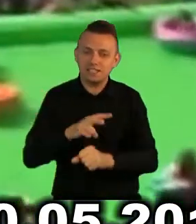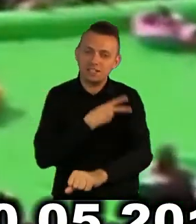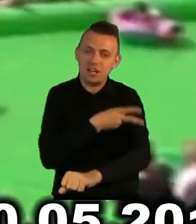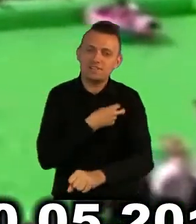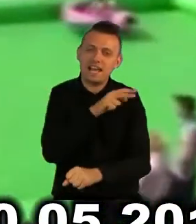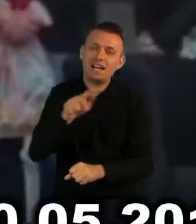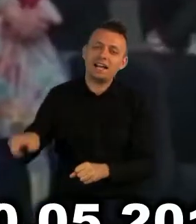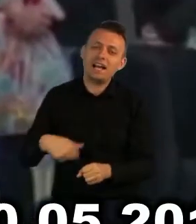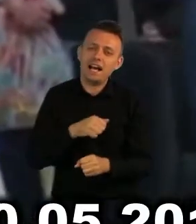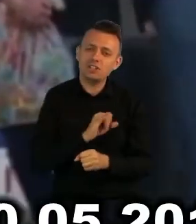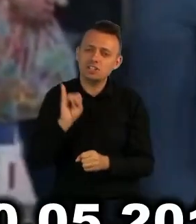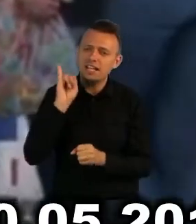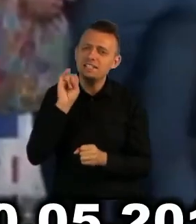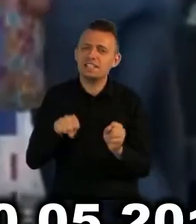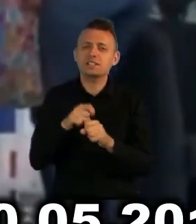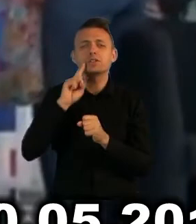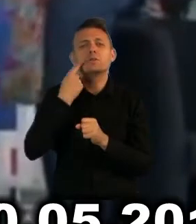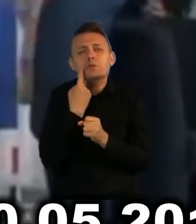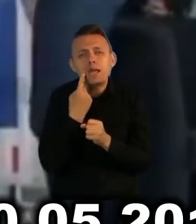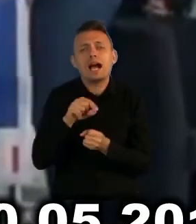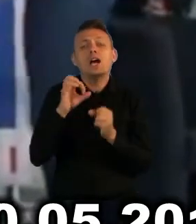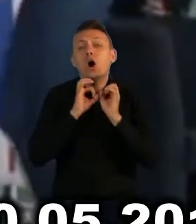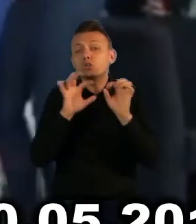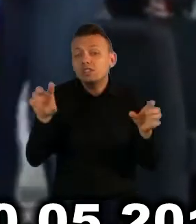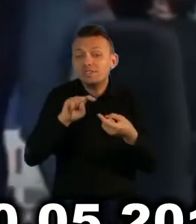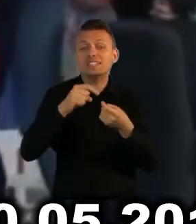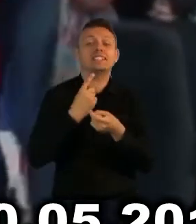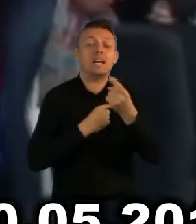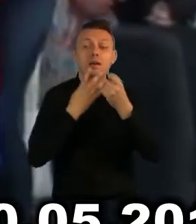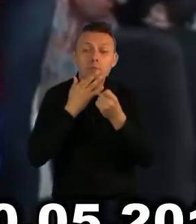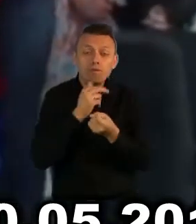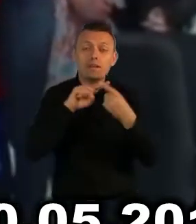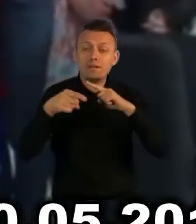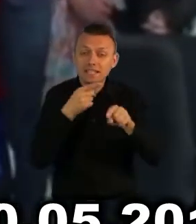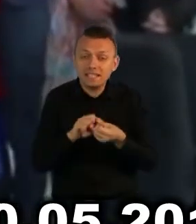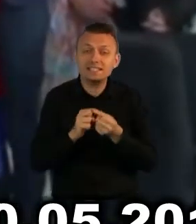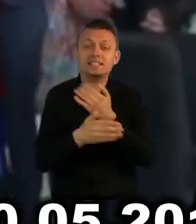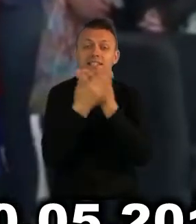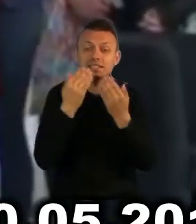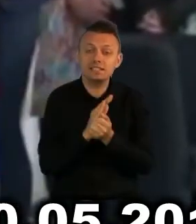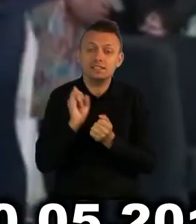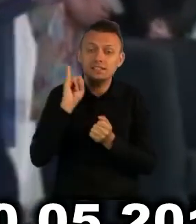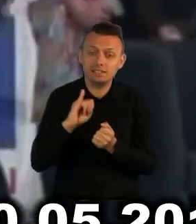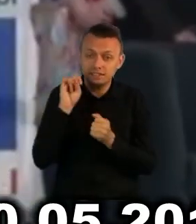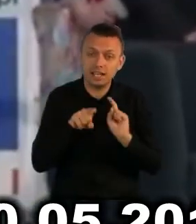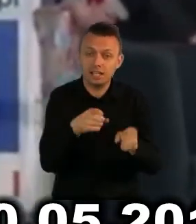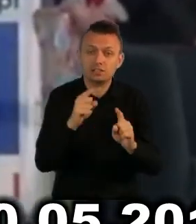o Dzień Dziecka. Jak co roku Miejski Ośrodek Sportu i Rekreacji w Kutnie organizuje specjalną imprezę z tej okazji. Tym razem, oprócz dobrej zabawy,